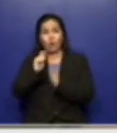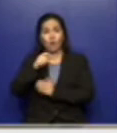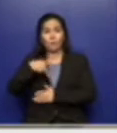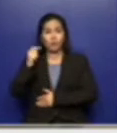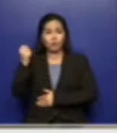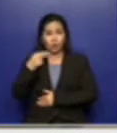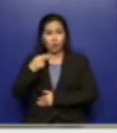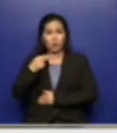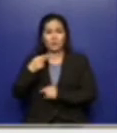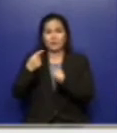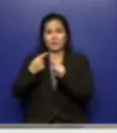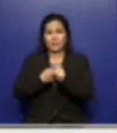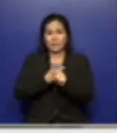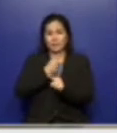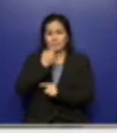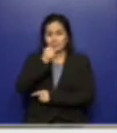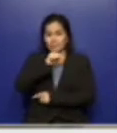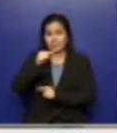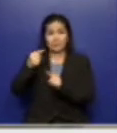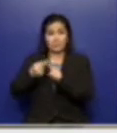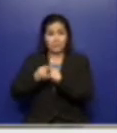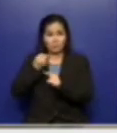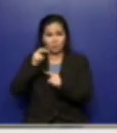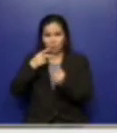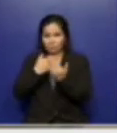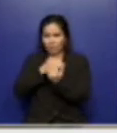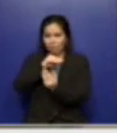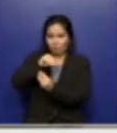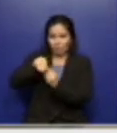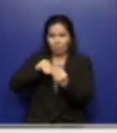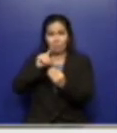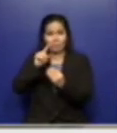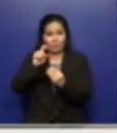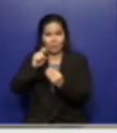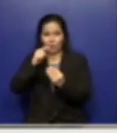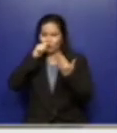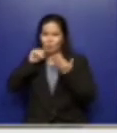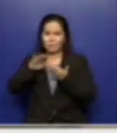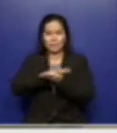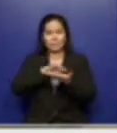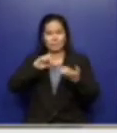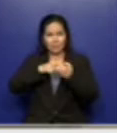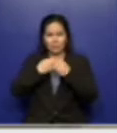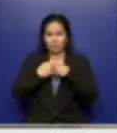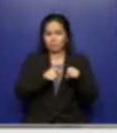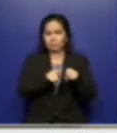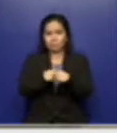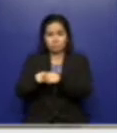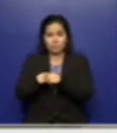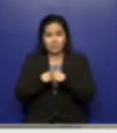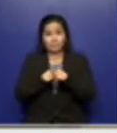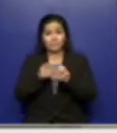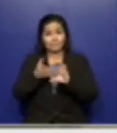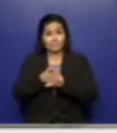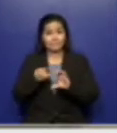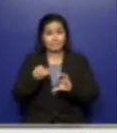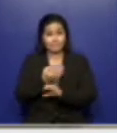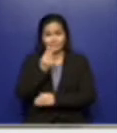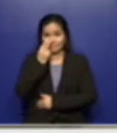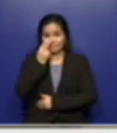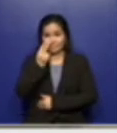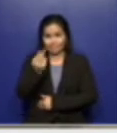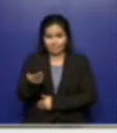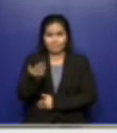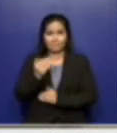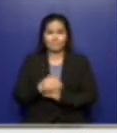ไตรมาสสุดท้ายของปี63นี้นะครับทั่วประเทศนะครับท่านฉะนั้นสไลด์ถัดไปครับ